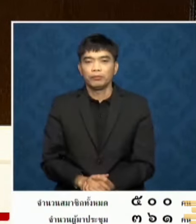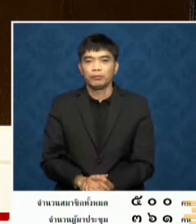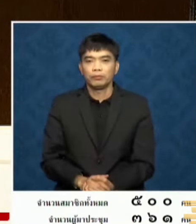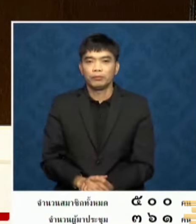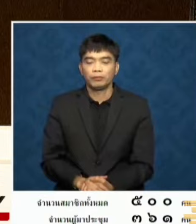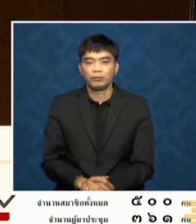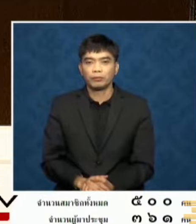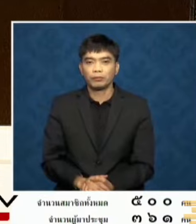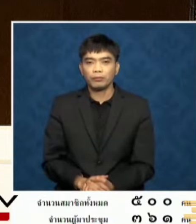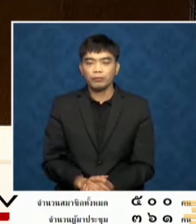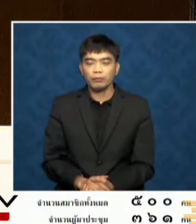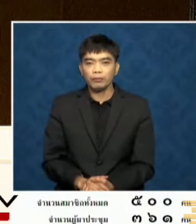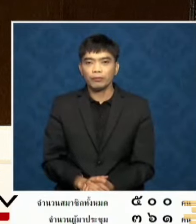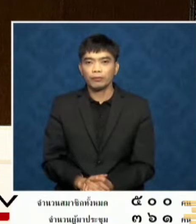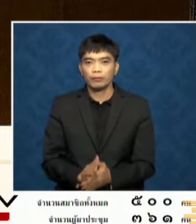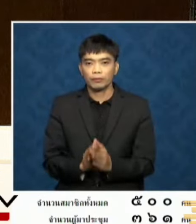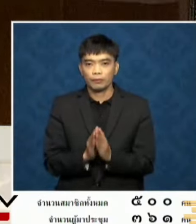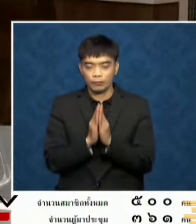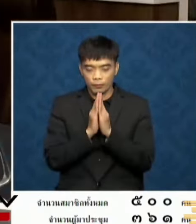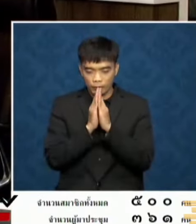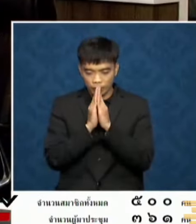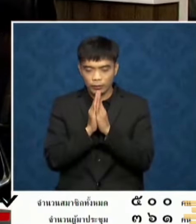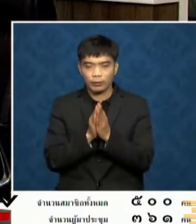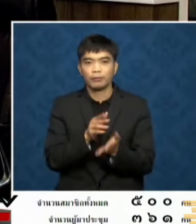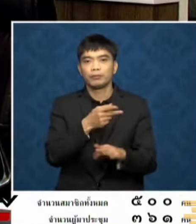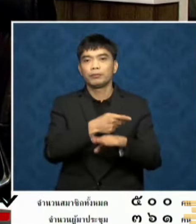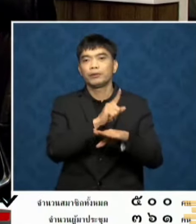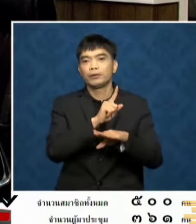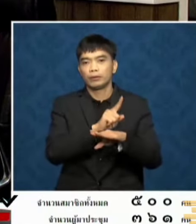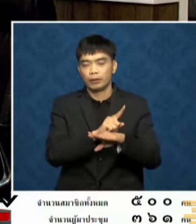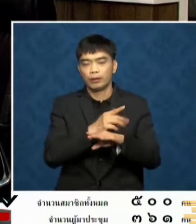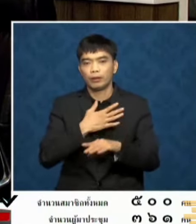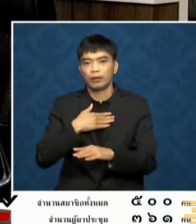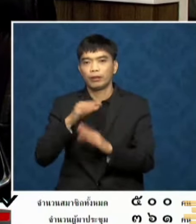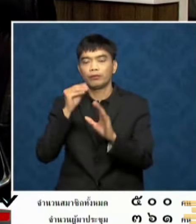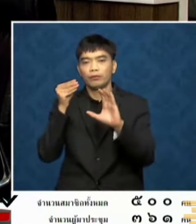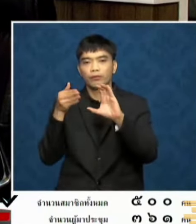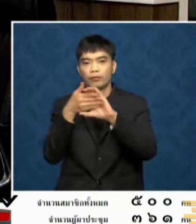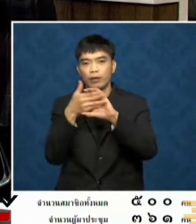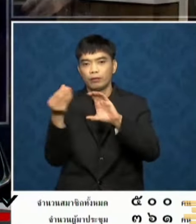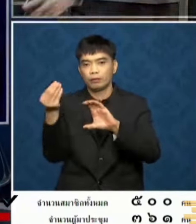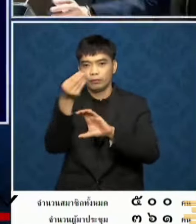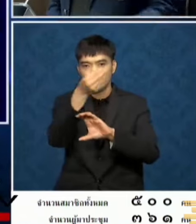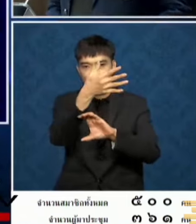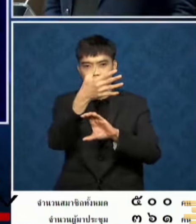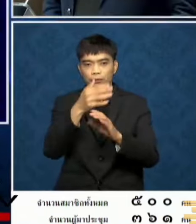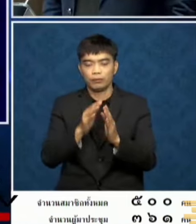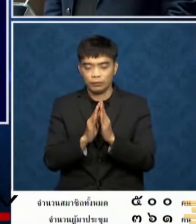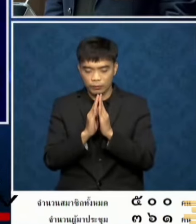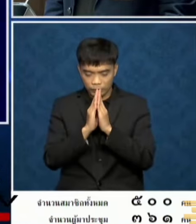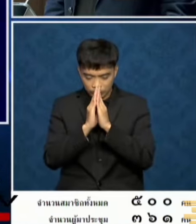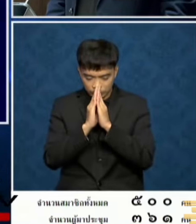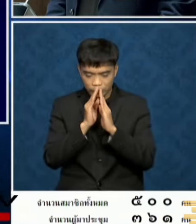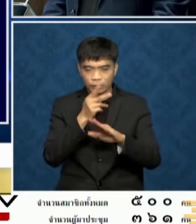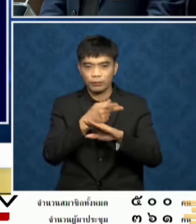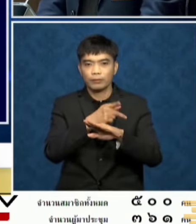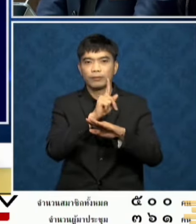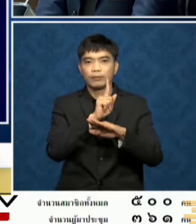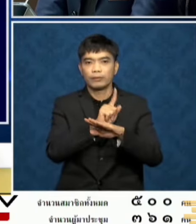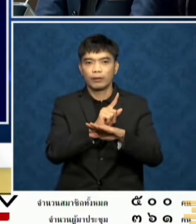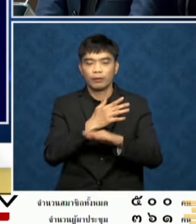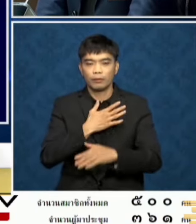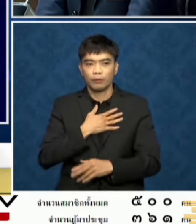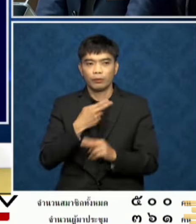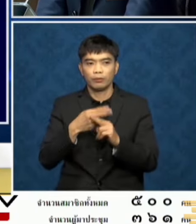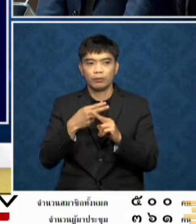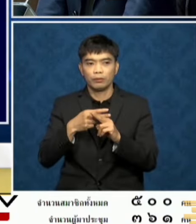ขอบคุณท่านประธานครับรบกวนฝ่ายโสดเตรียมสไลด์ได้เลยนะครับเรียนท่านประธานสภาผู้แทนราษฎรที่เคารพครับผมประ